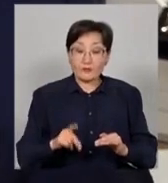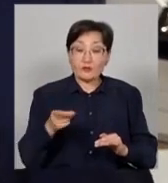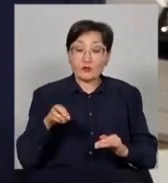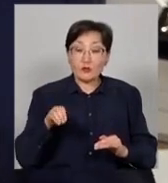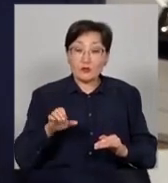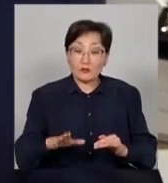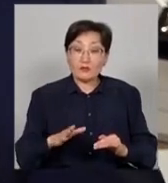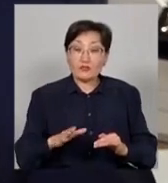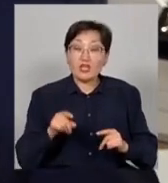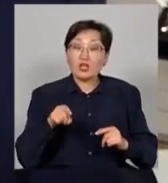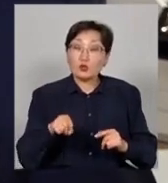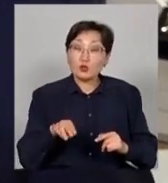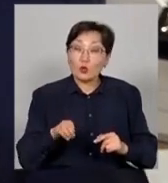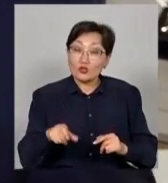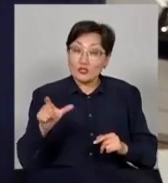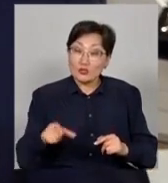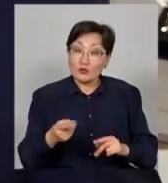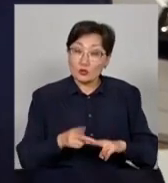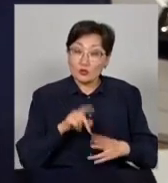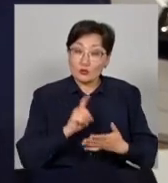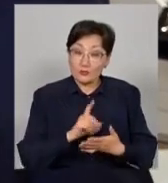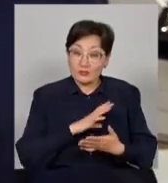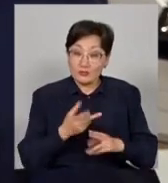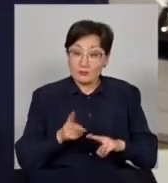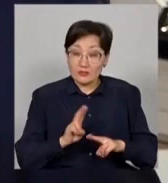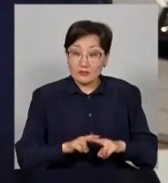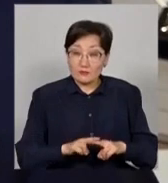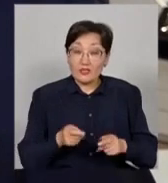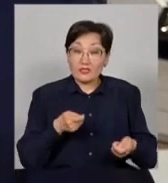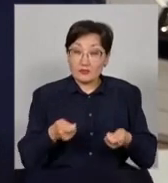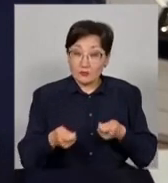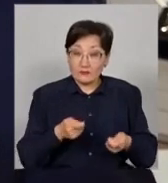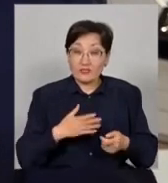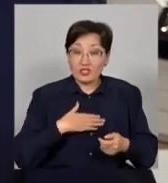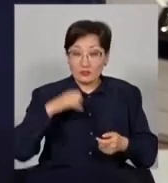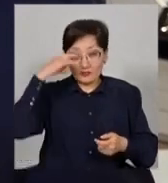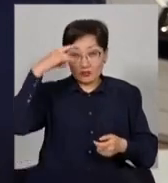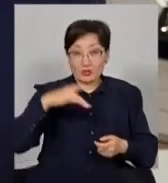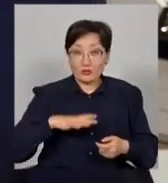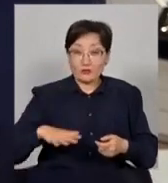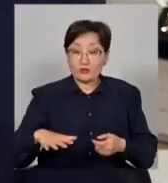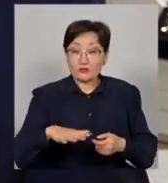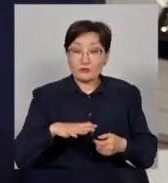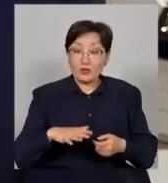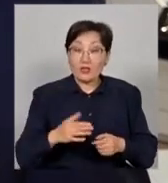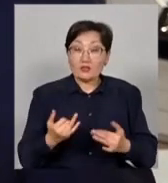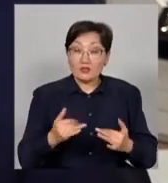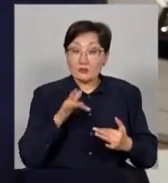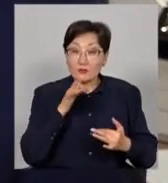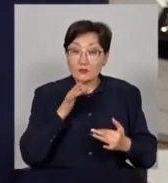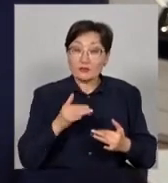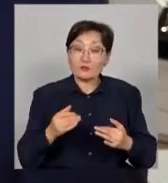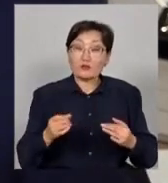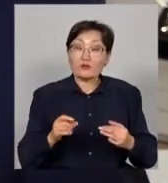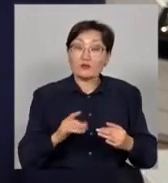Касым-Жомарт Кемелович именно тот человек, который должен быть в данный момент во главе нашего государства. То есть в данный момент нам